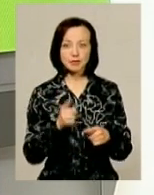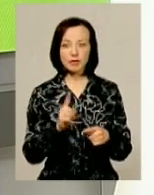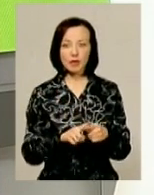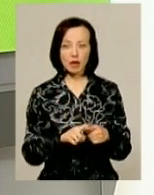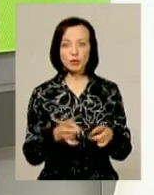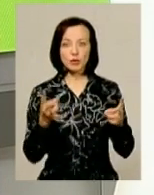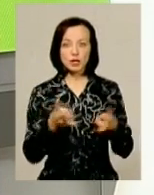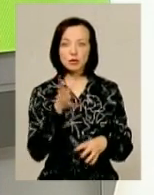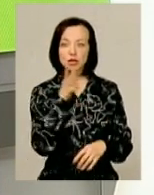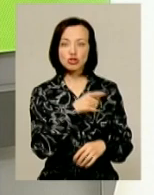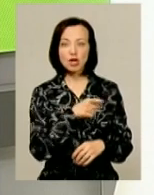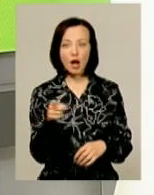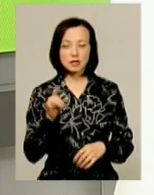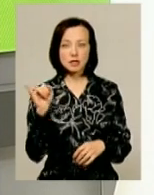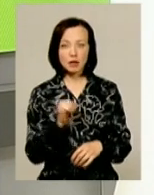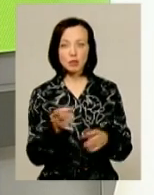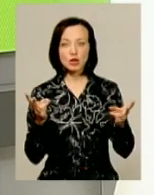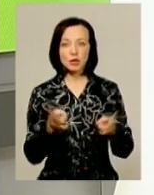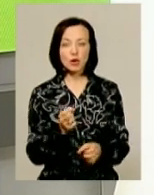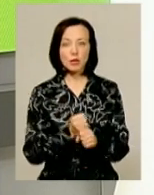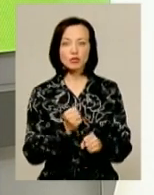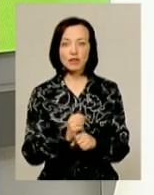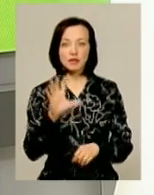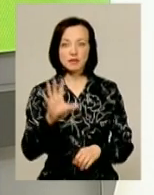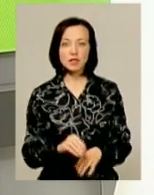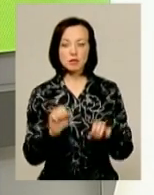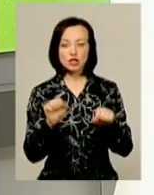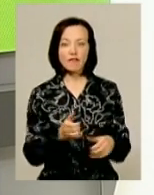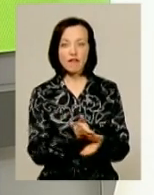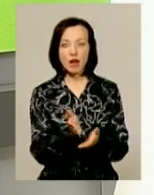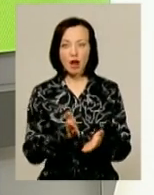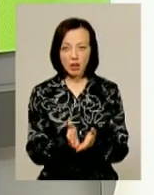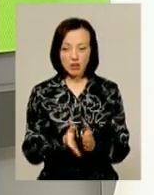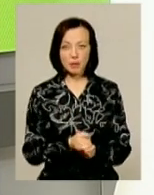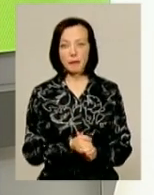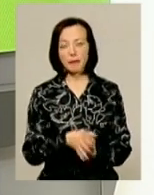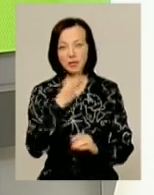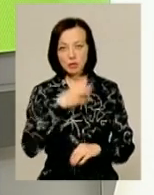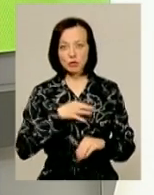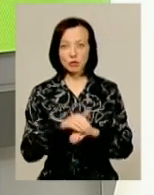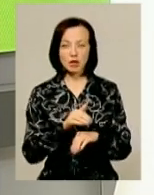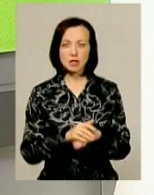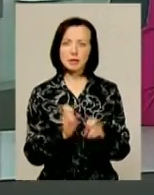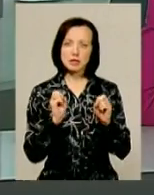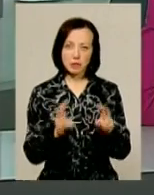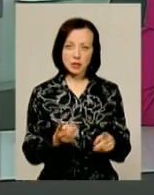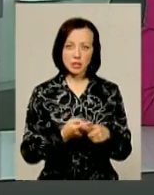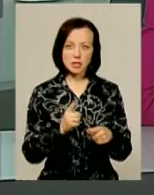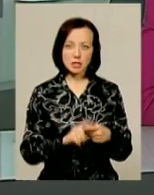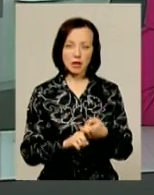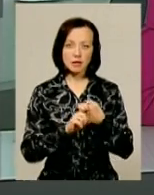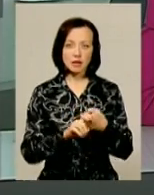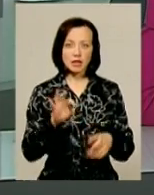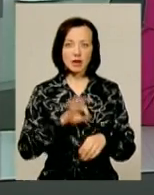на це потрібен час і потрібно опрацювати всі можливі варіанти. А скажіть, будь ласка, наскільки небезпечна ця африканка